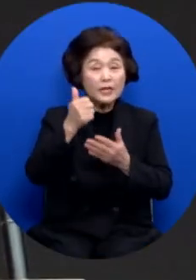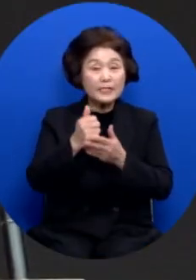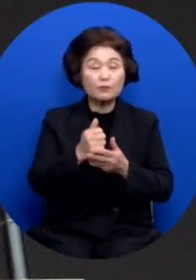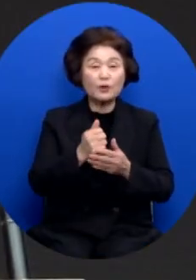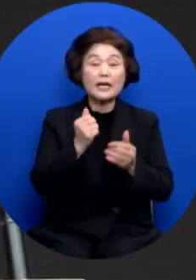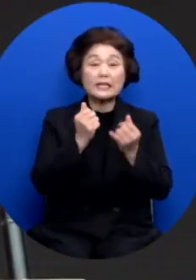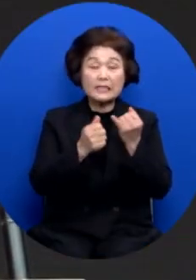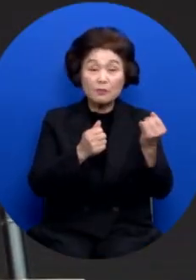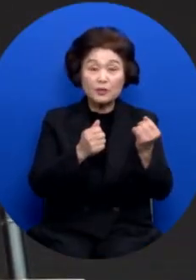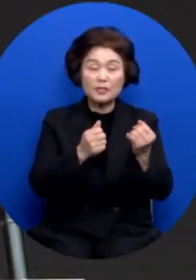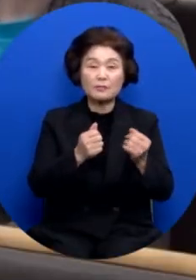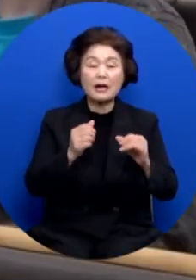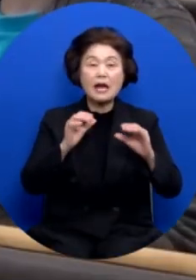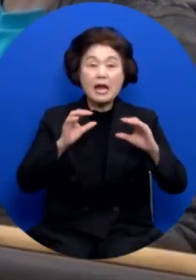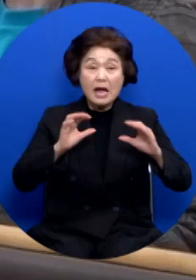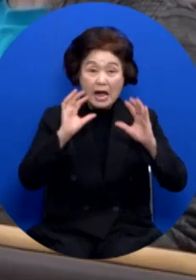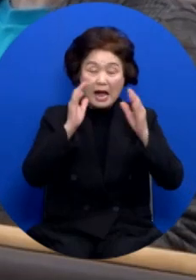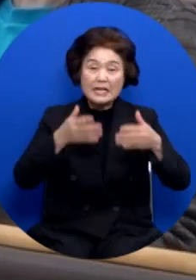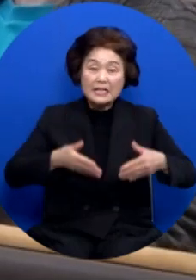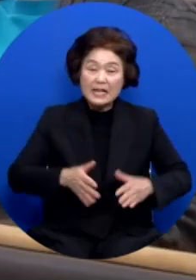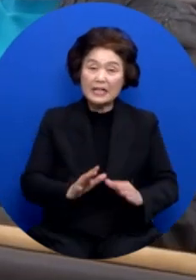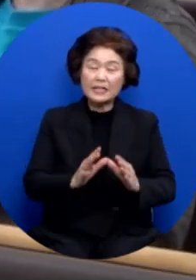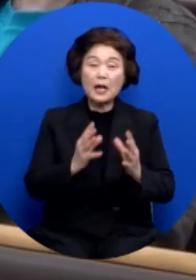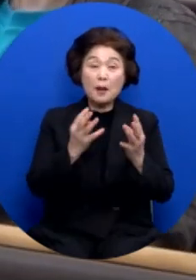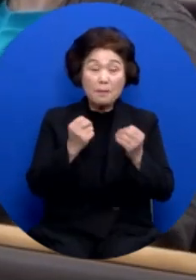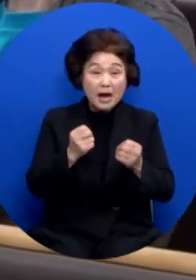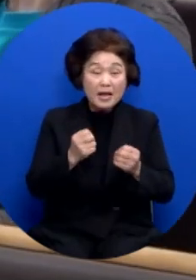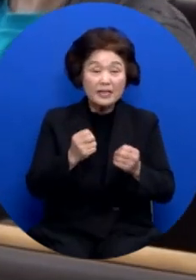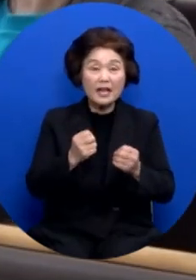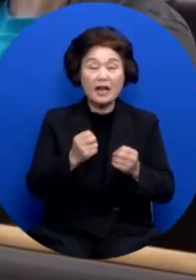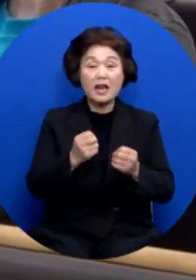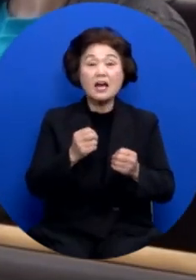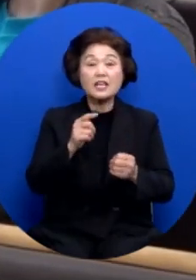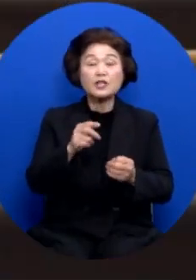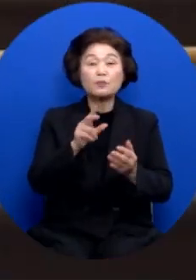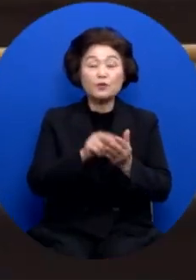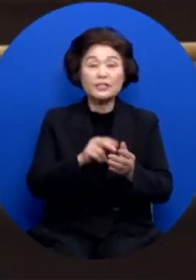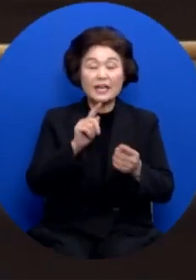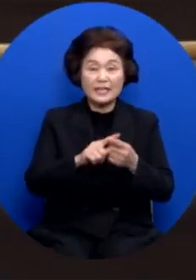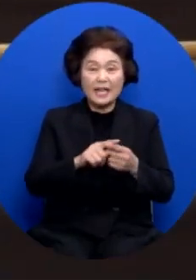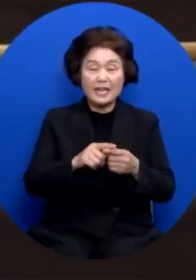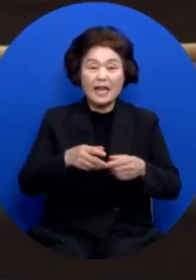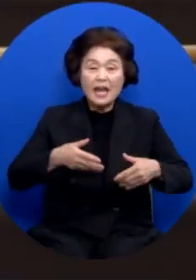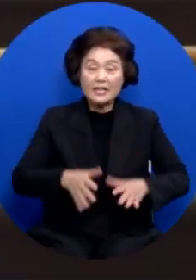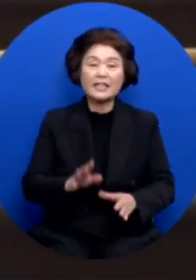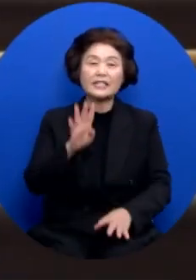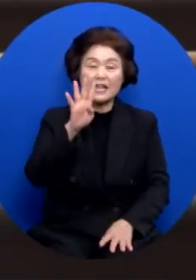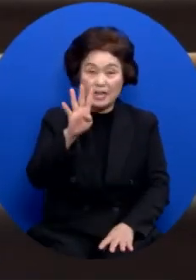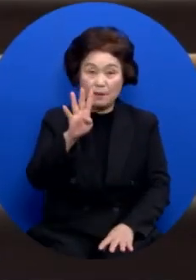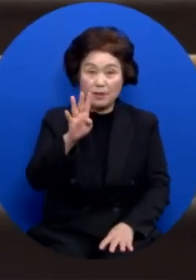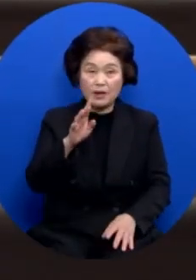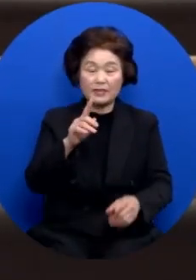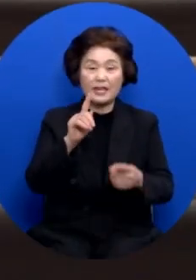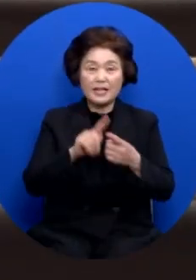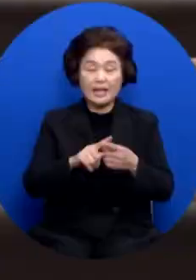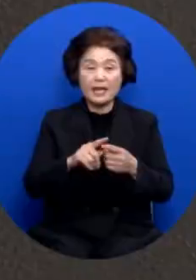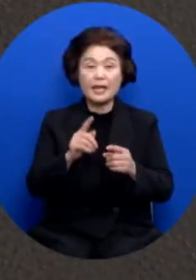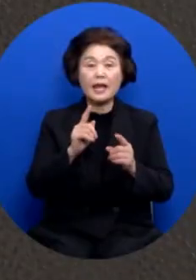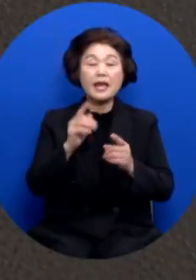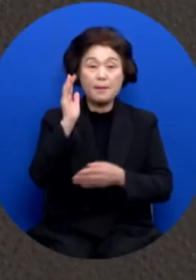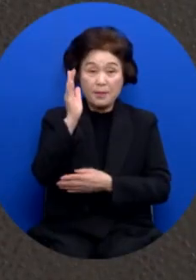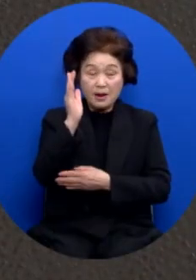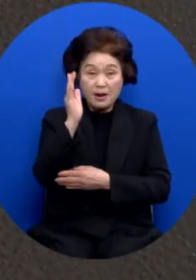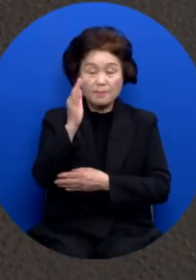사모는 다자녀 출산의 복을 주제로 자녀 4명을 낳은 이야기를 전하며 저출산 위기에 있는 대한민국을